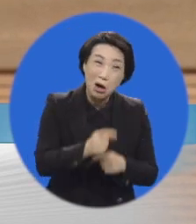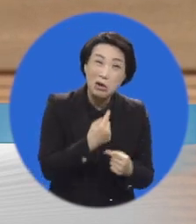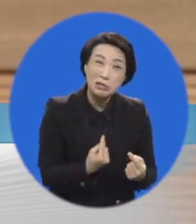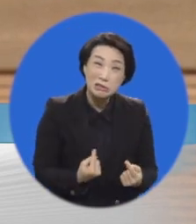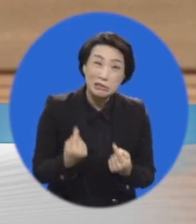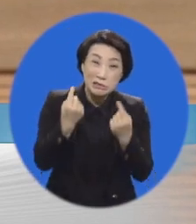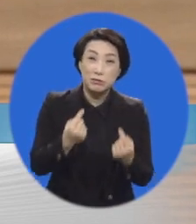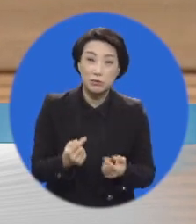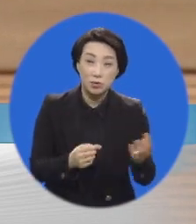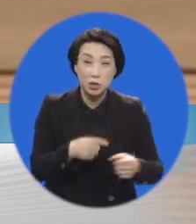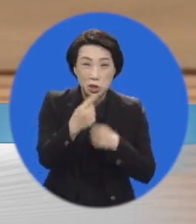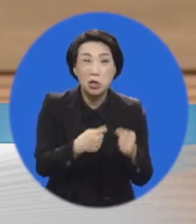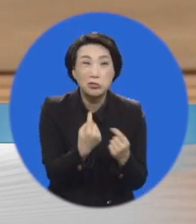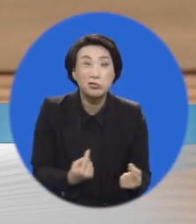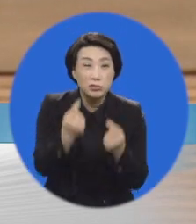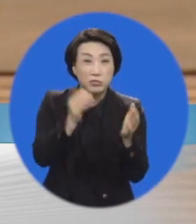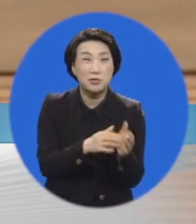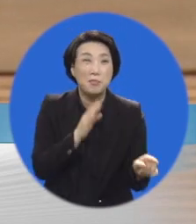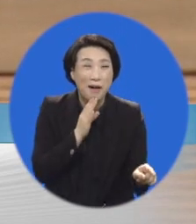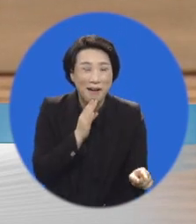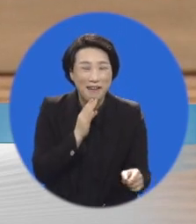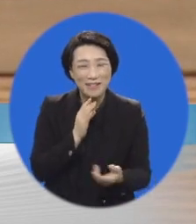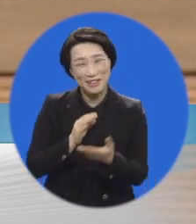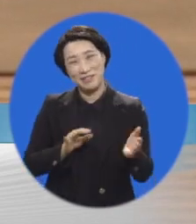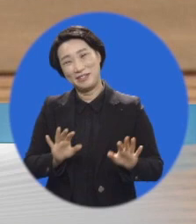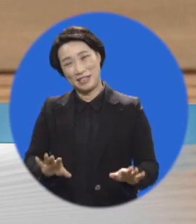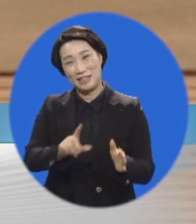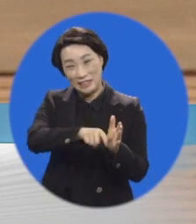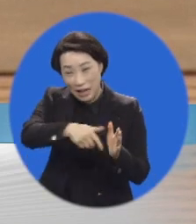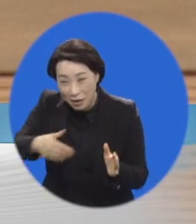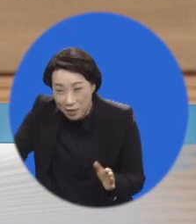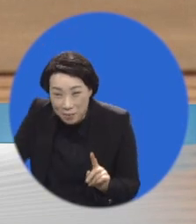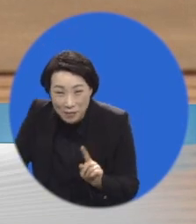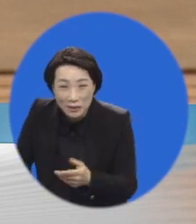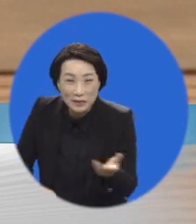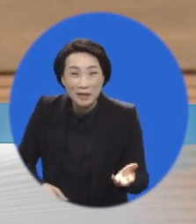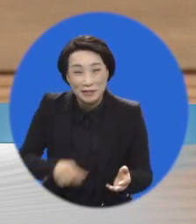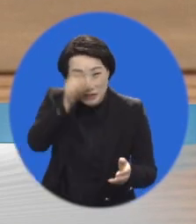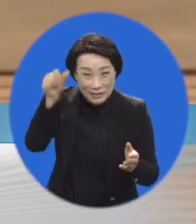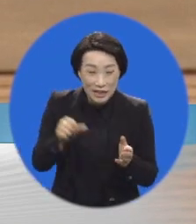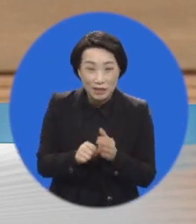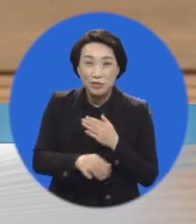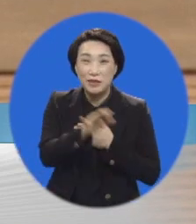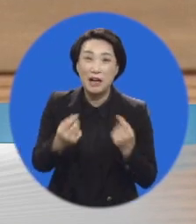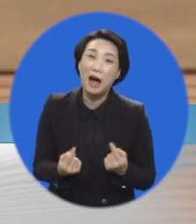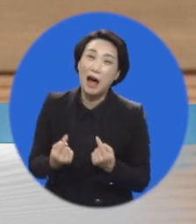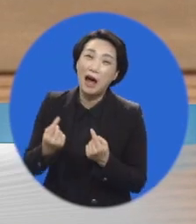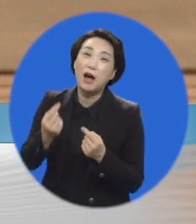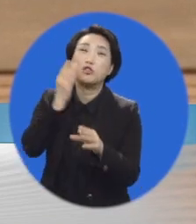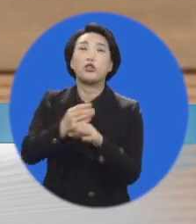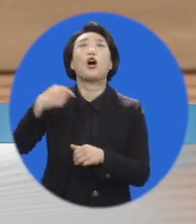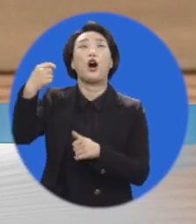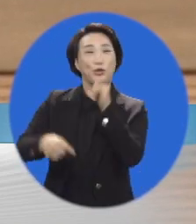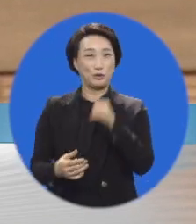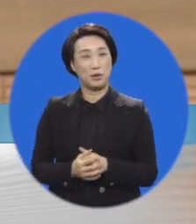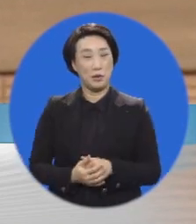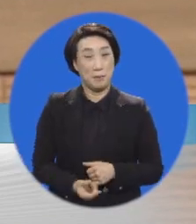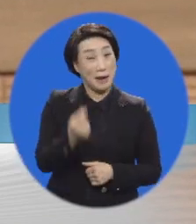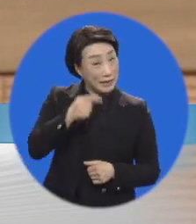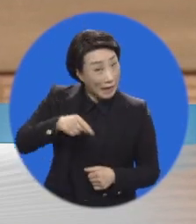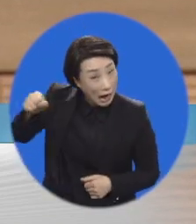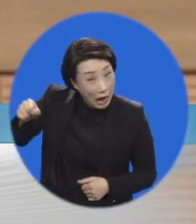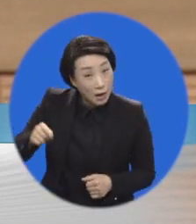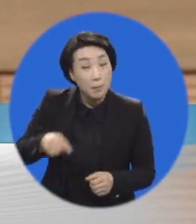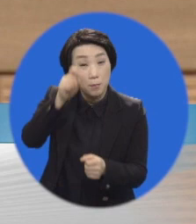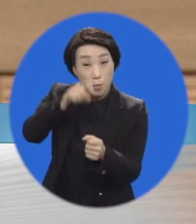늙은 사람. 세월은 인생이 가고 있음을 딱딱 가르쳐주면 더 너 빨리 가는 인생 무엇을